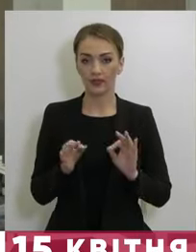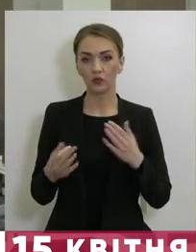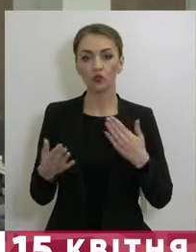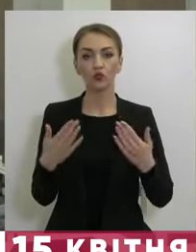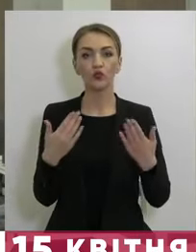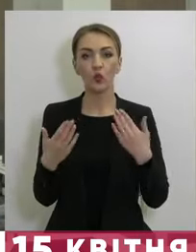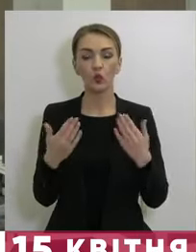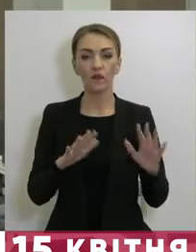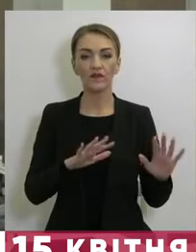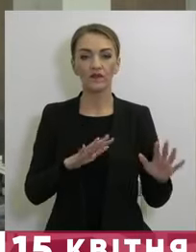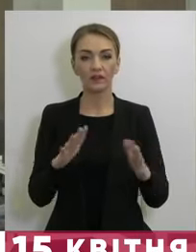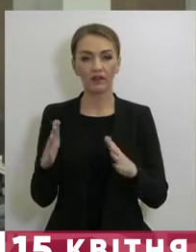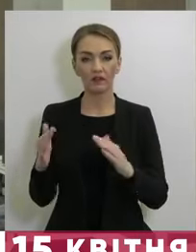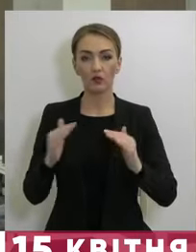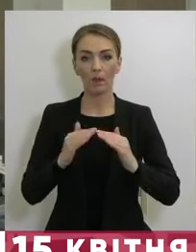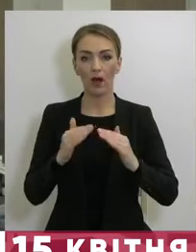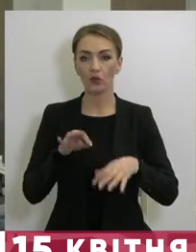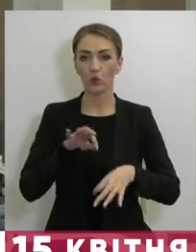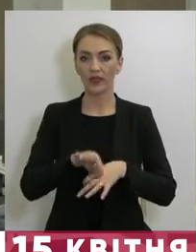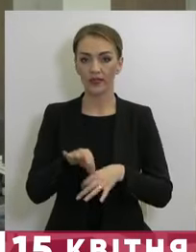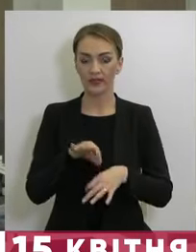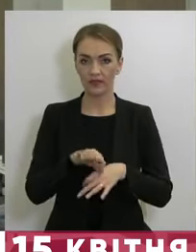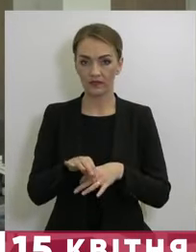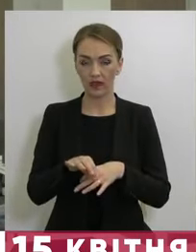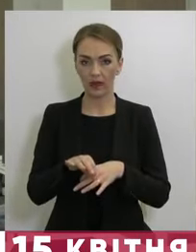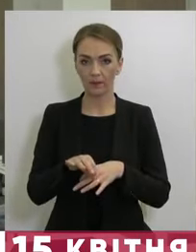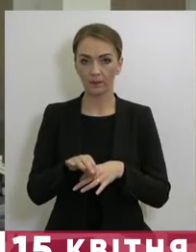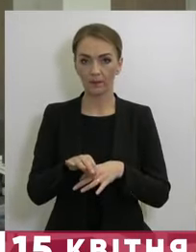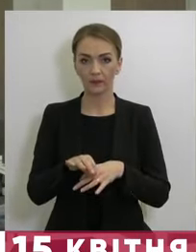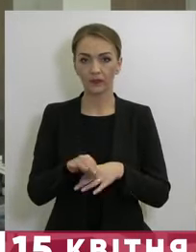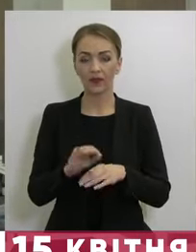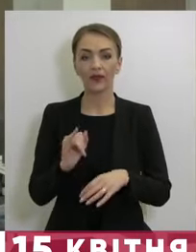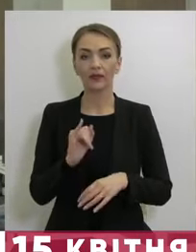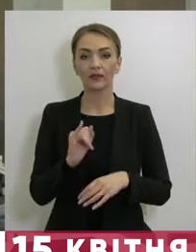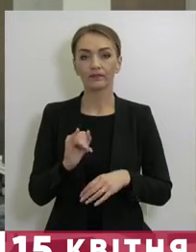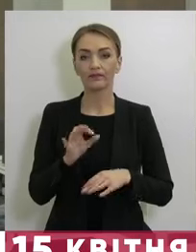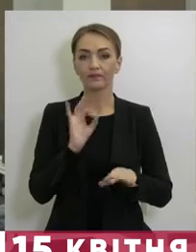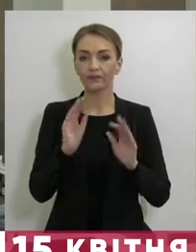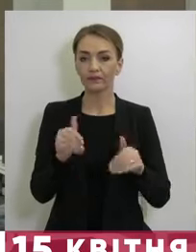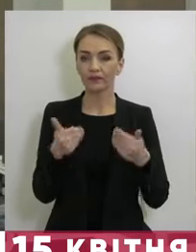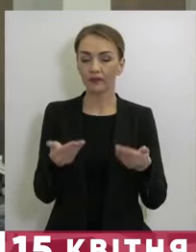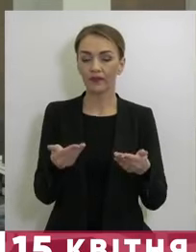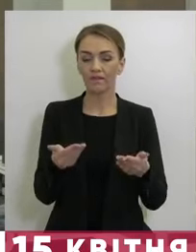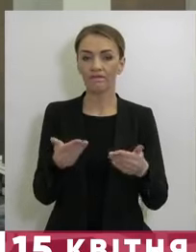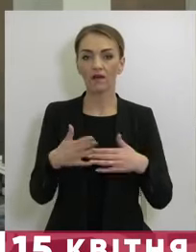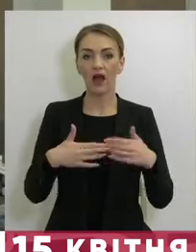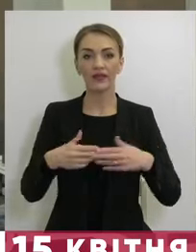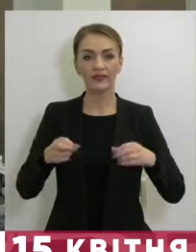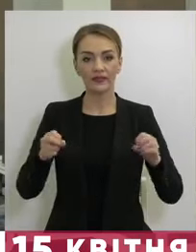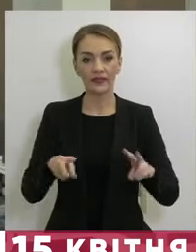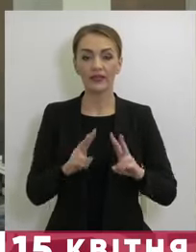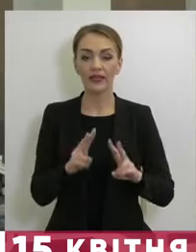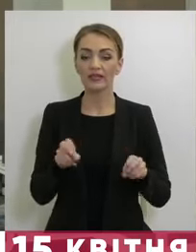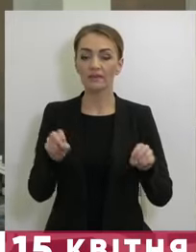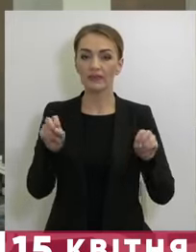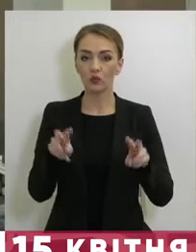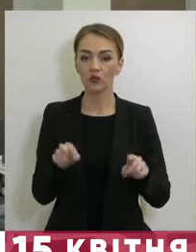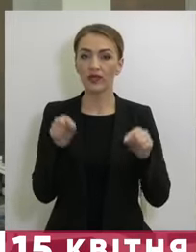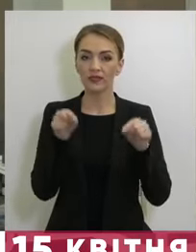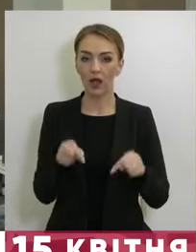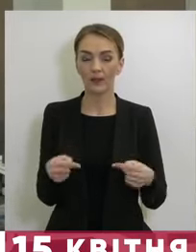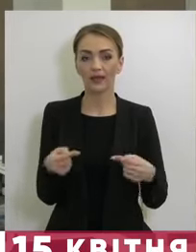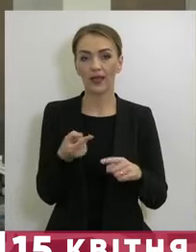щодо випадків домашнього насильства. Їх надають фахівці, які спеціалізуються саме на цих